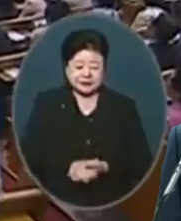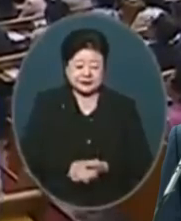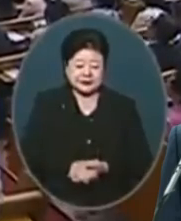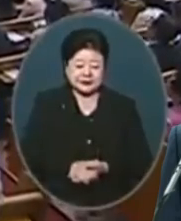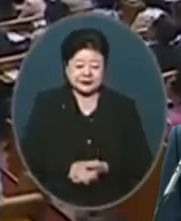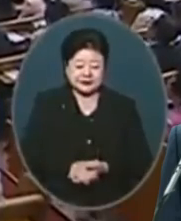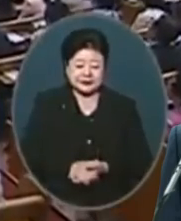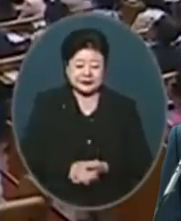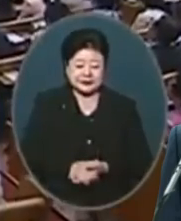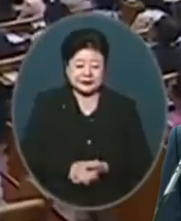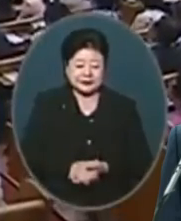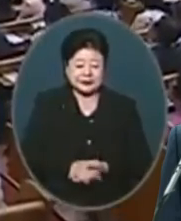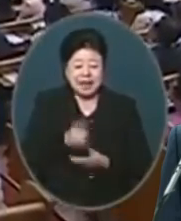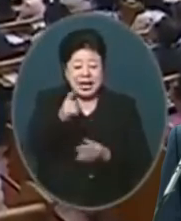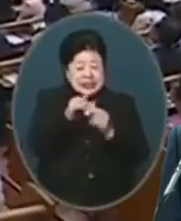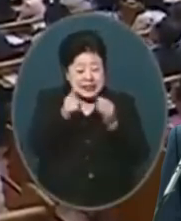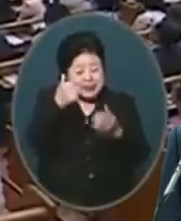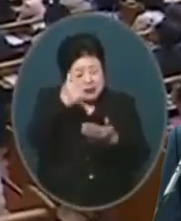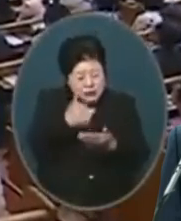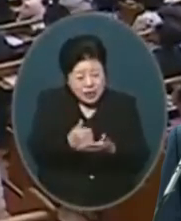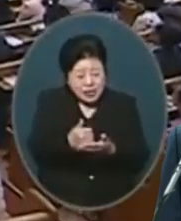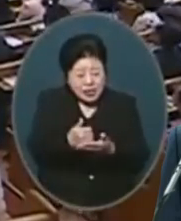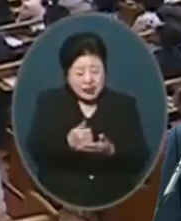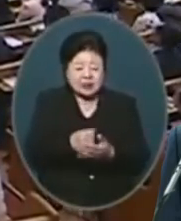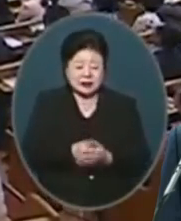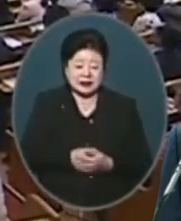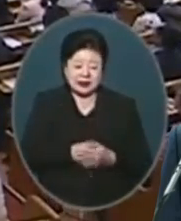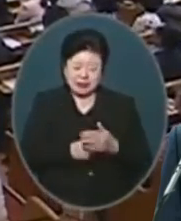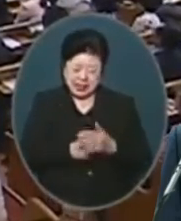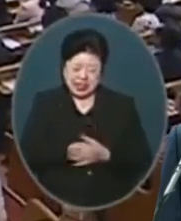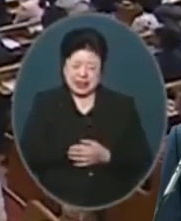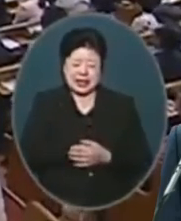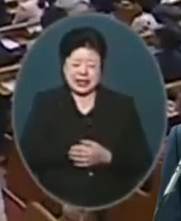이르느니라. 한 사람의 죄로 말미암아